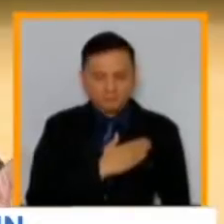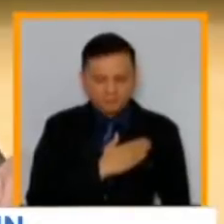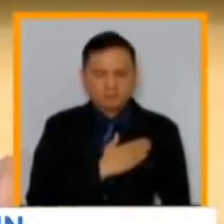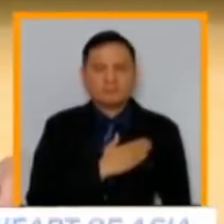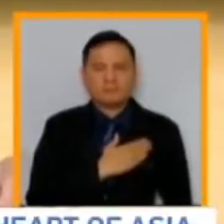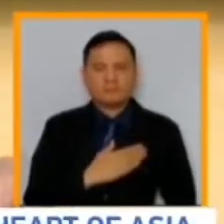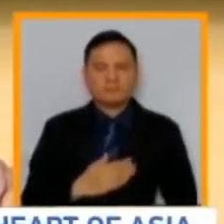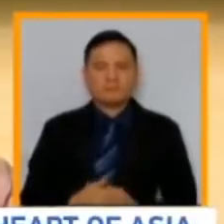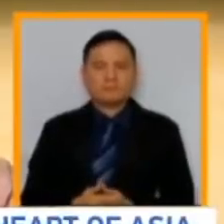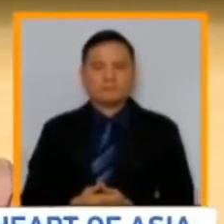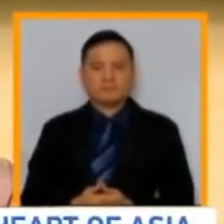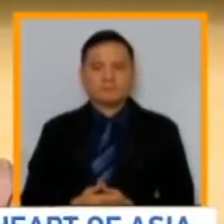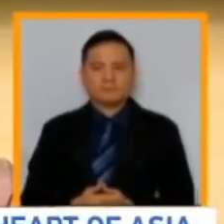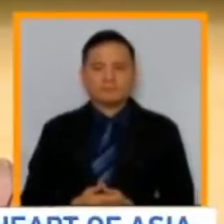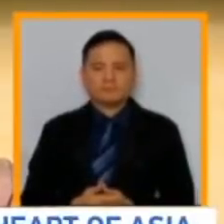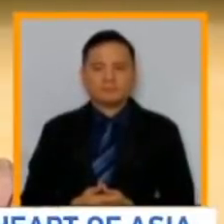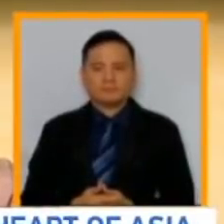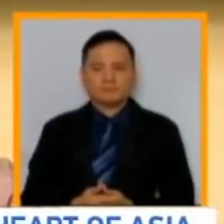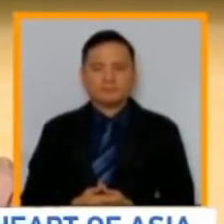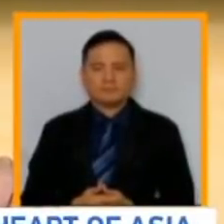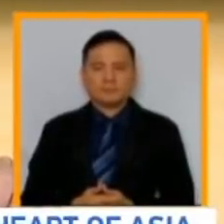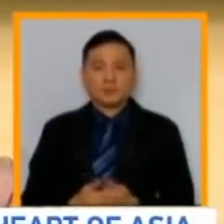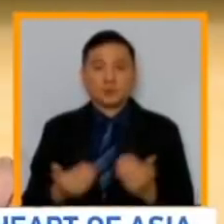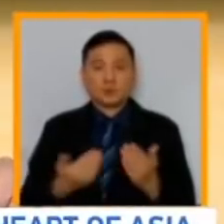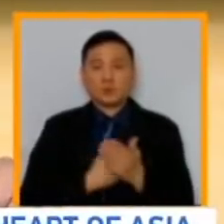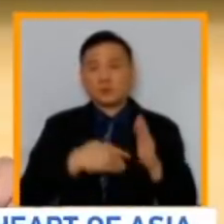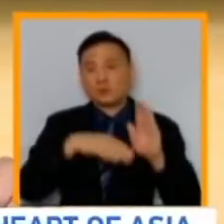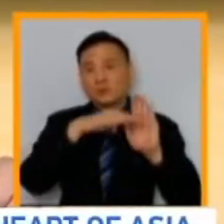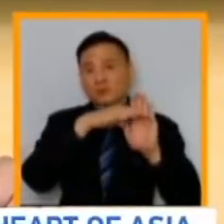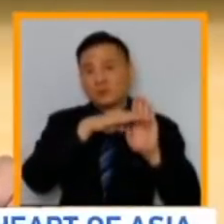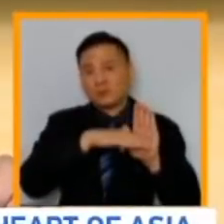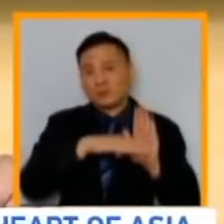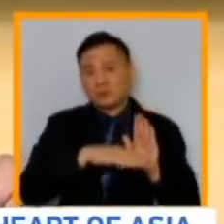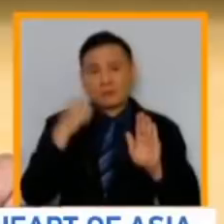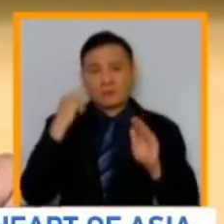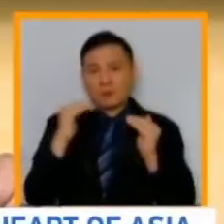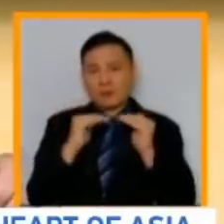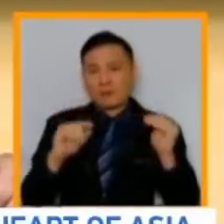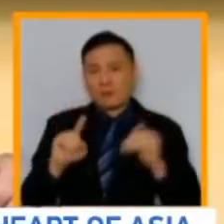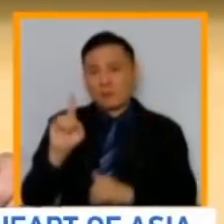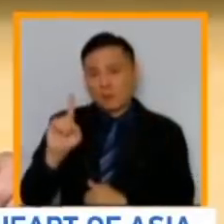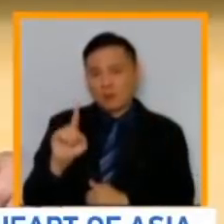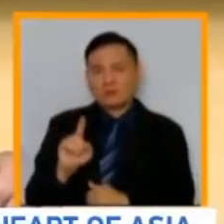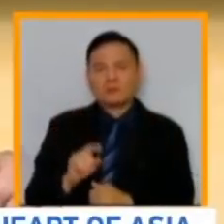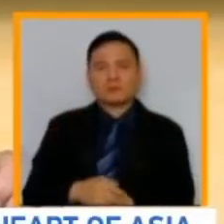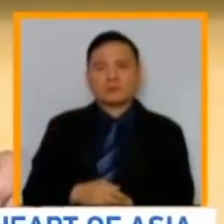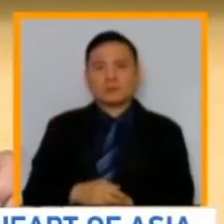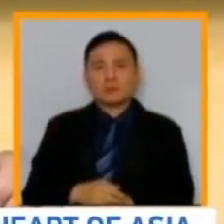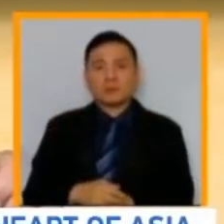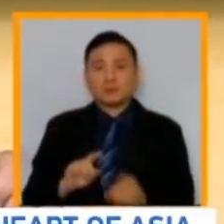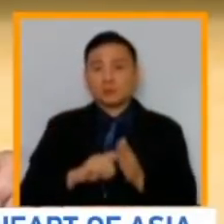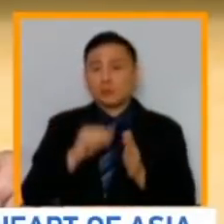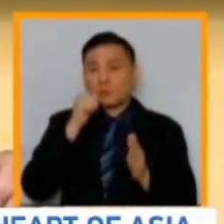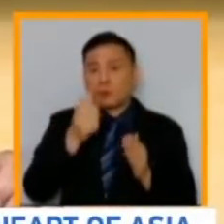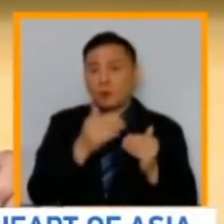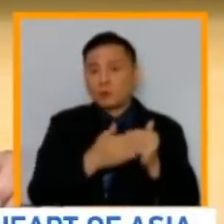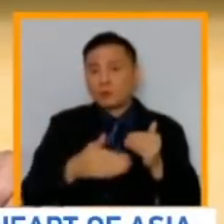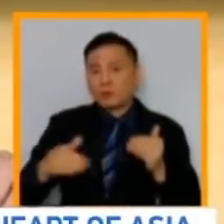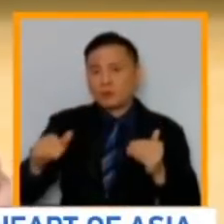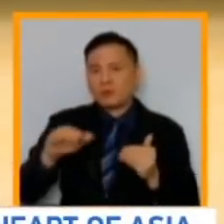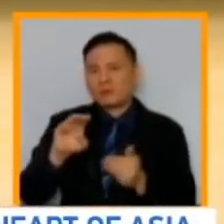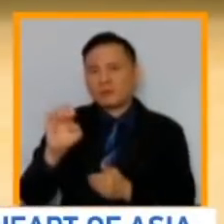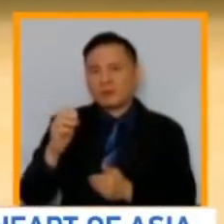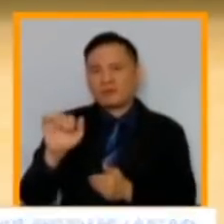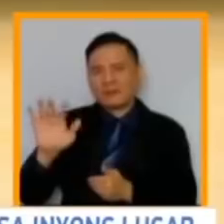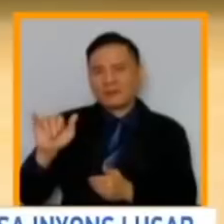Ano na nga ba mga bagong guidelines at sino-sino mga papayagan sa mga establisimyento simula bukas kapag mas niluwagan na ang restriction sa